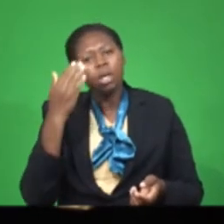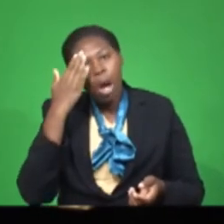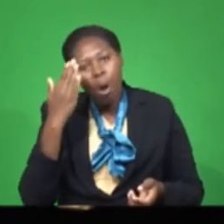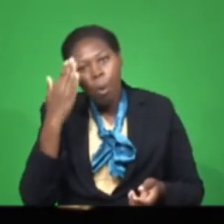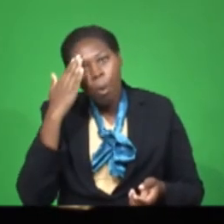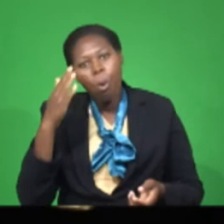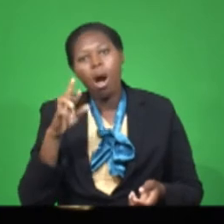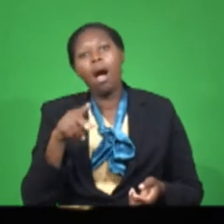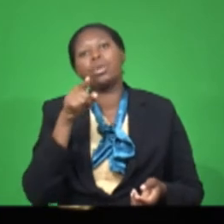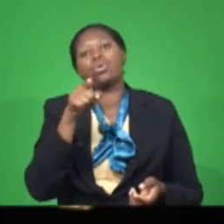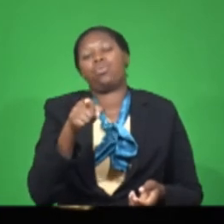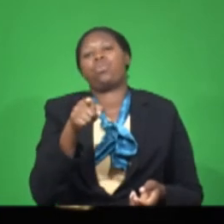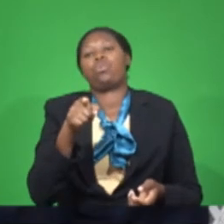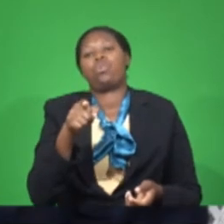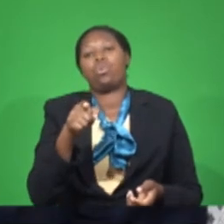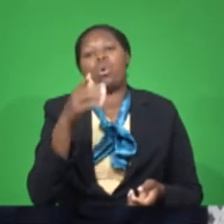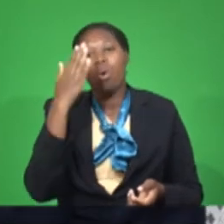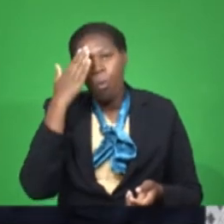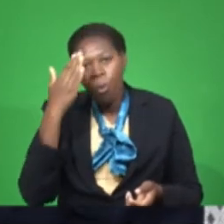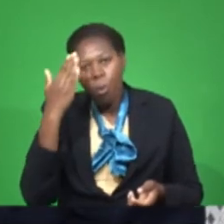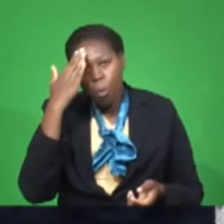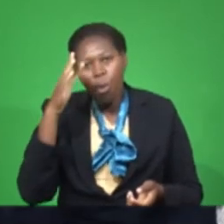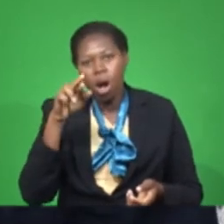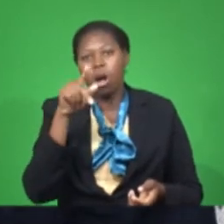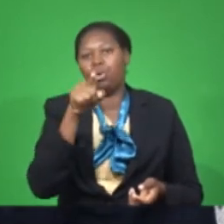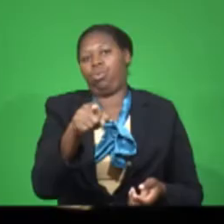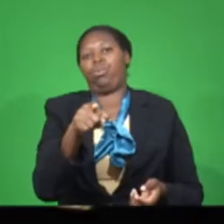mbiri dzakasiya. Pekutanga anofunzwa na baba wake.